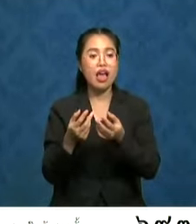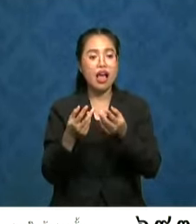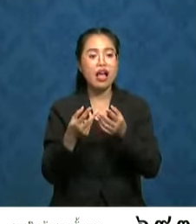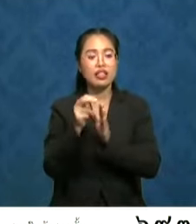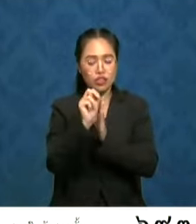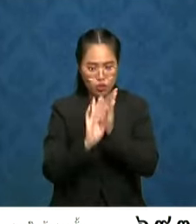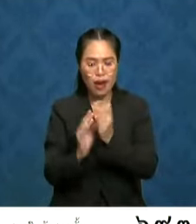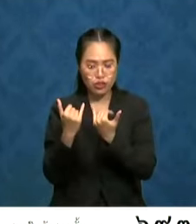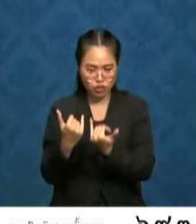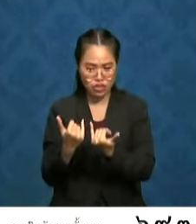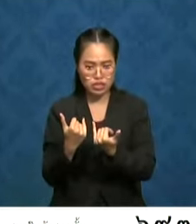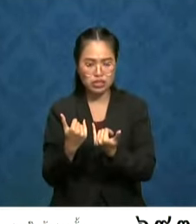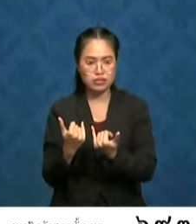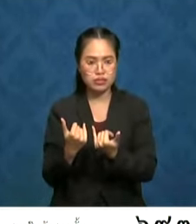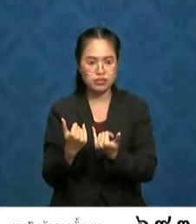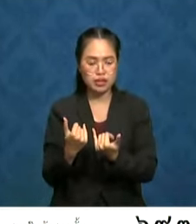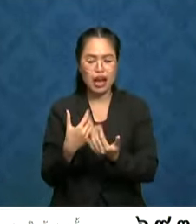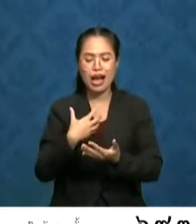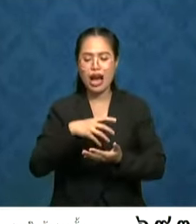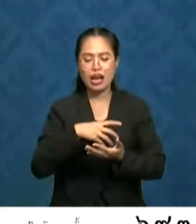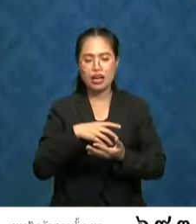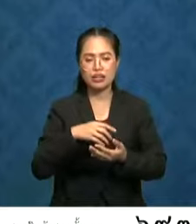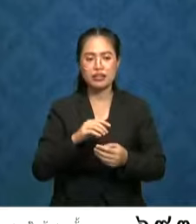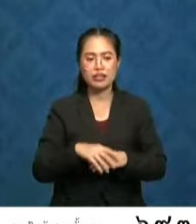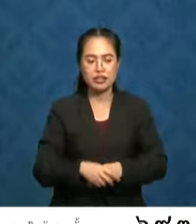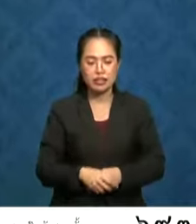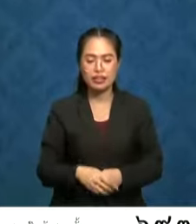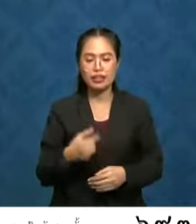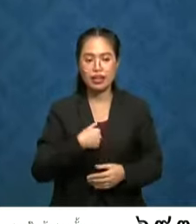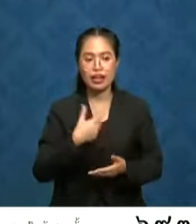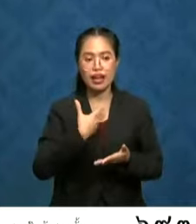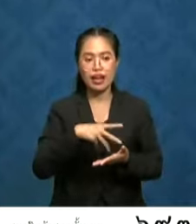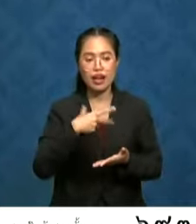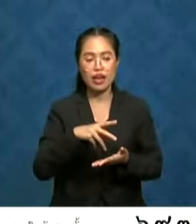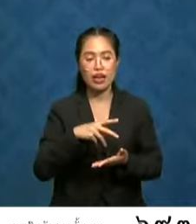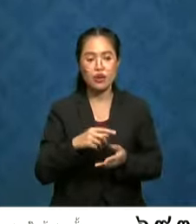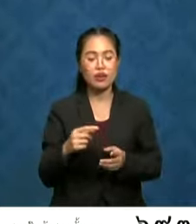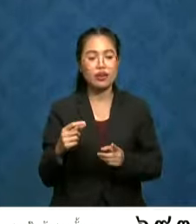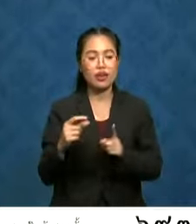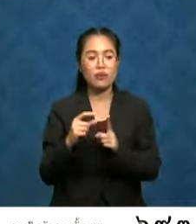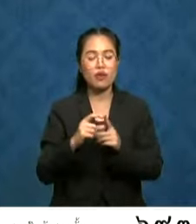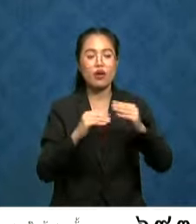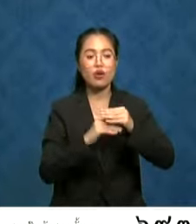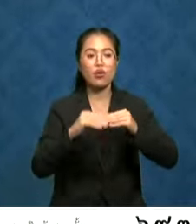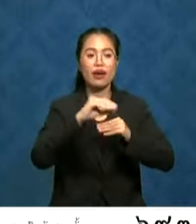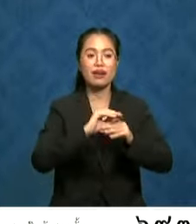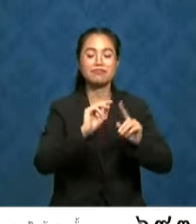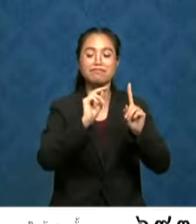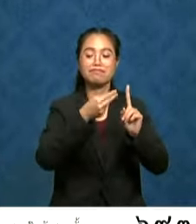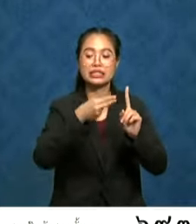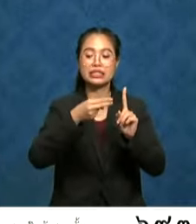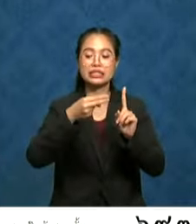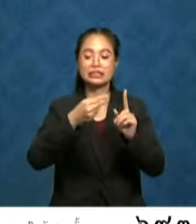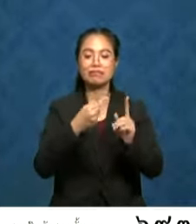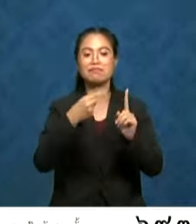อดีตสักหน่อยครับครับเชิญครับค่ะกำลังพูดเลยเมื่อกี้ค่ะพูดคำว่าโครงการ Digital walletค่ะอยู่